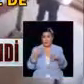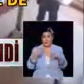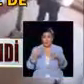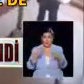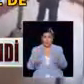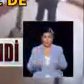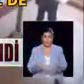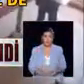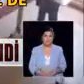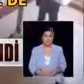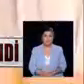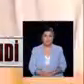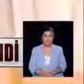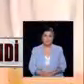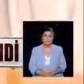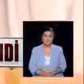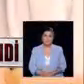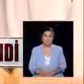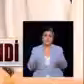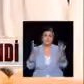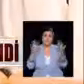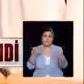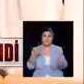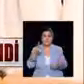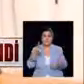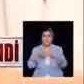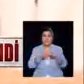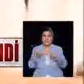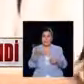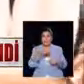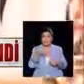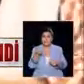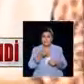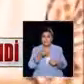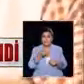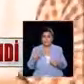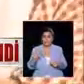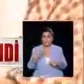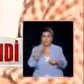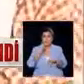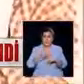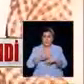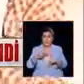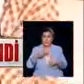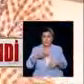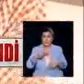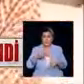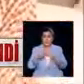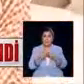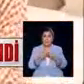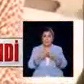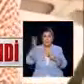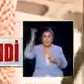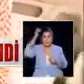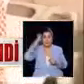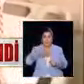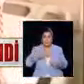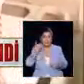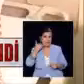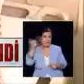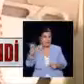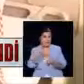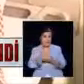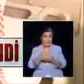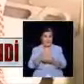de nikah memurunu buraya çağırdık. Gelin Kader Çelik, damat Mehmet Erdal'a sürpriz yapmak istedi. Bağcılar Belediyesi'ni aradı. Nikah